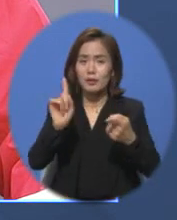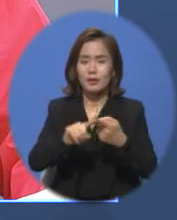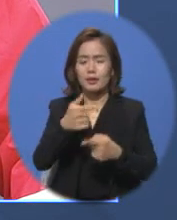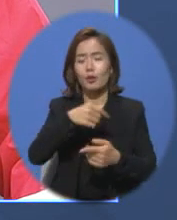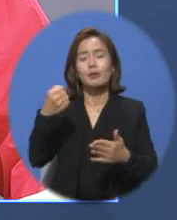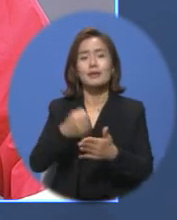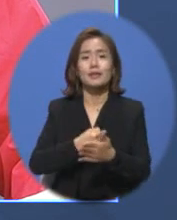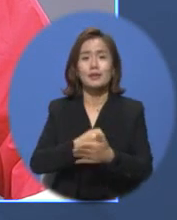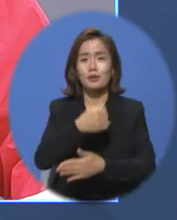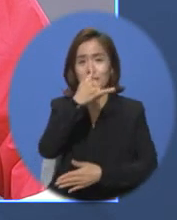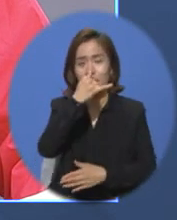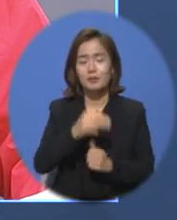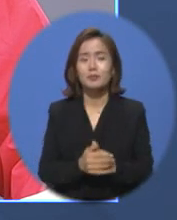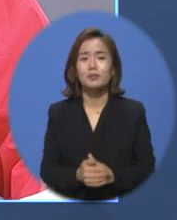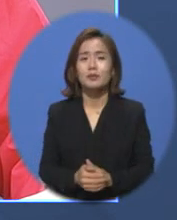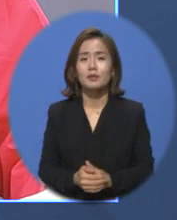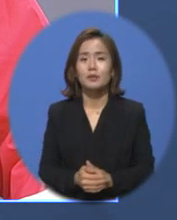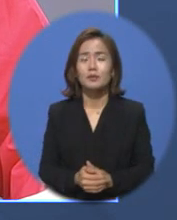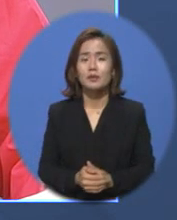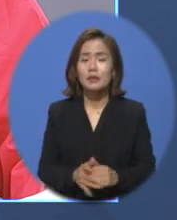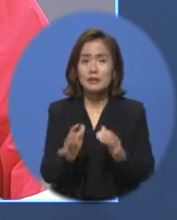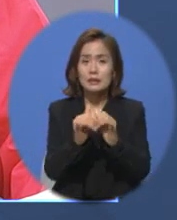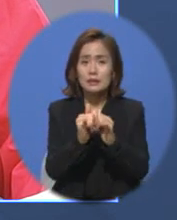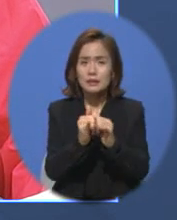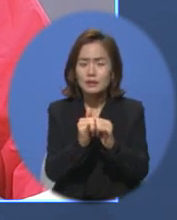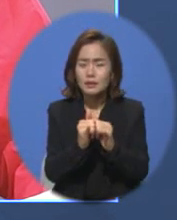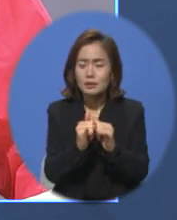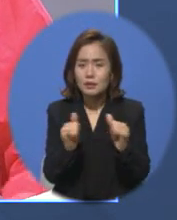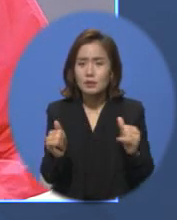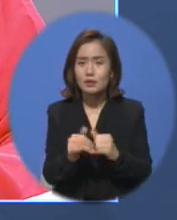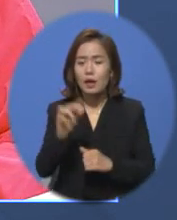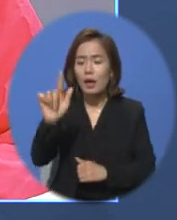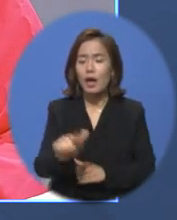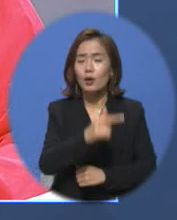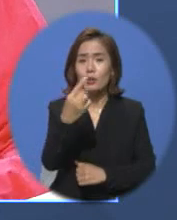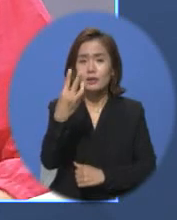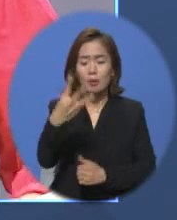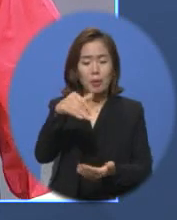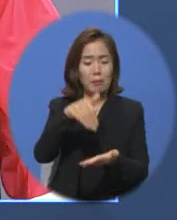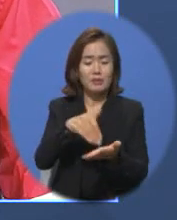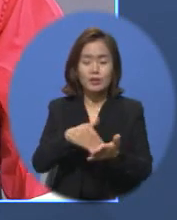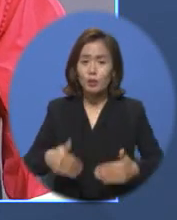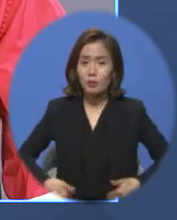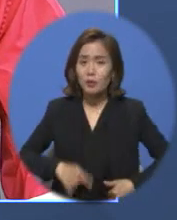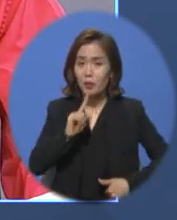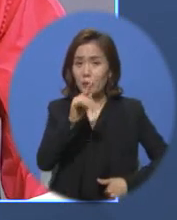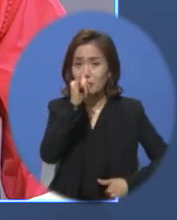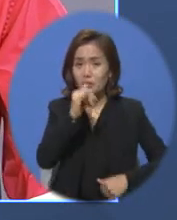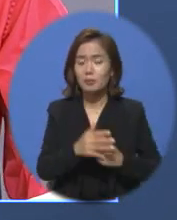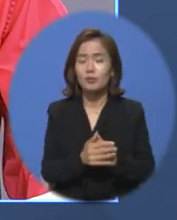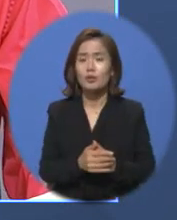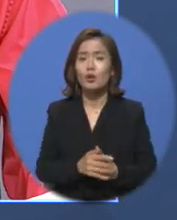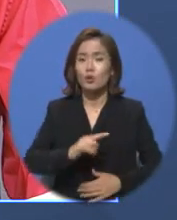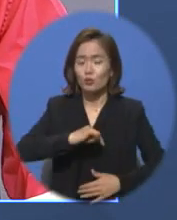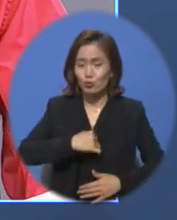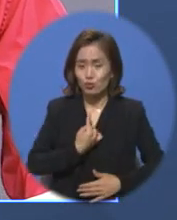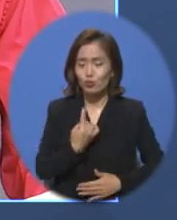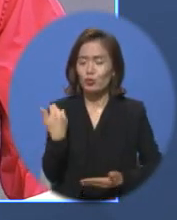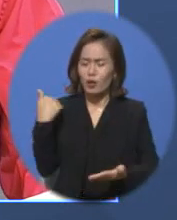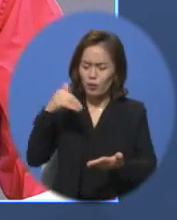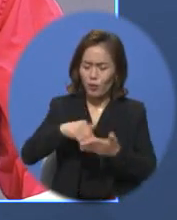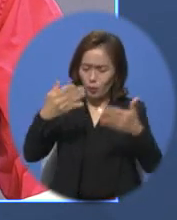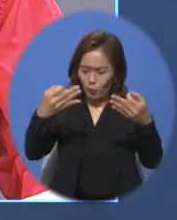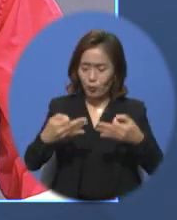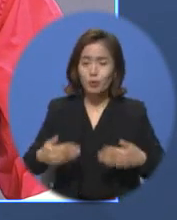사실이정말가슴아픕니다 . 하루에세번명상을해야한다는말이있다. 하루에세번자신을되돌아봐야한다는말이있다.또한, 사람은